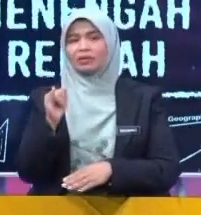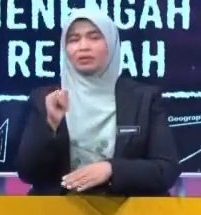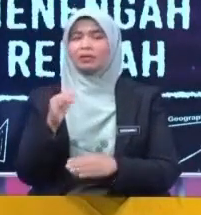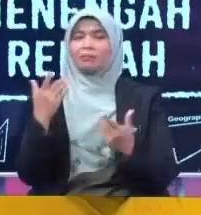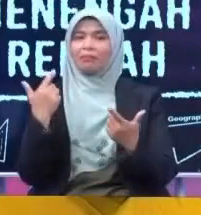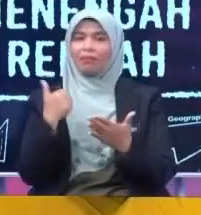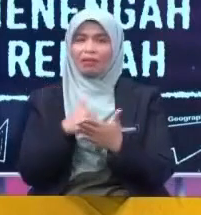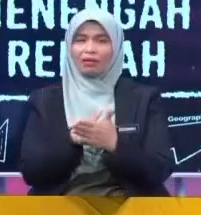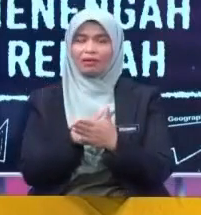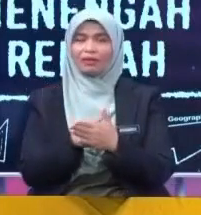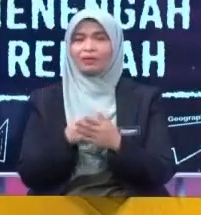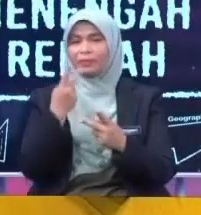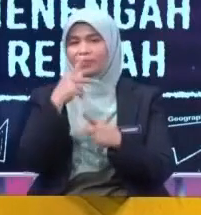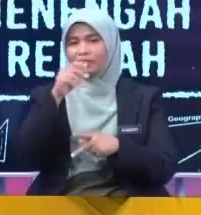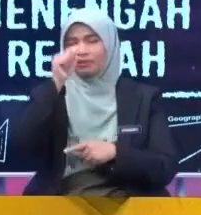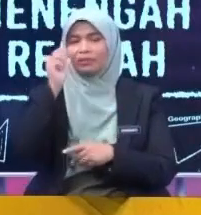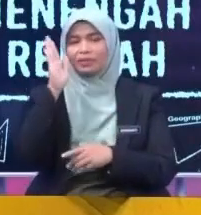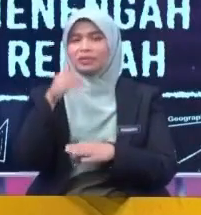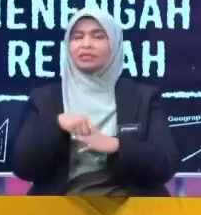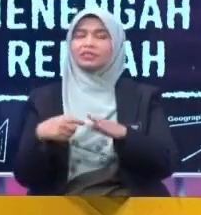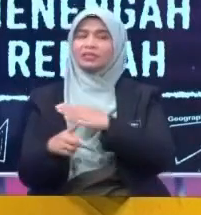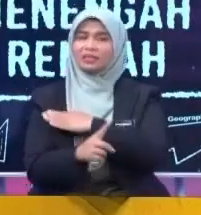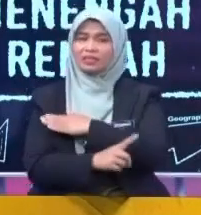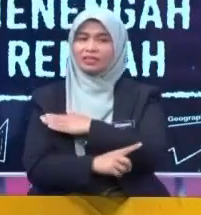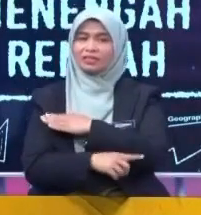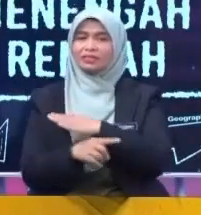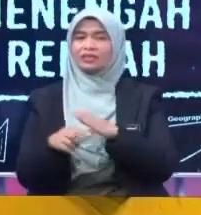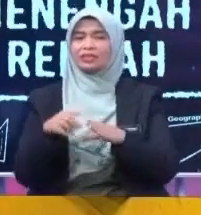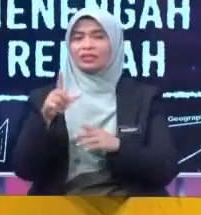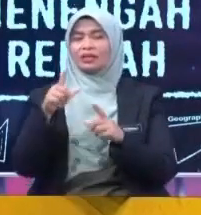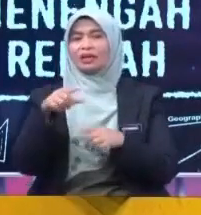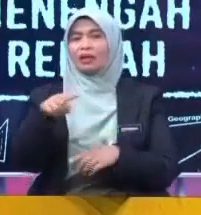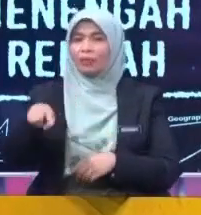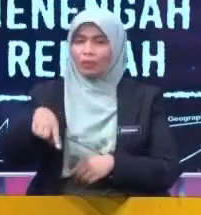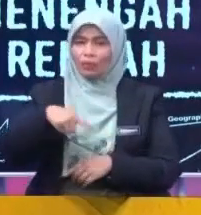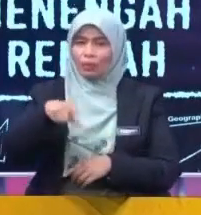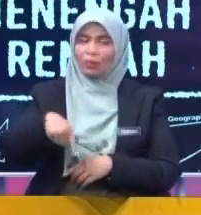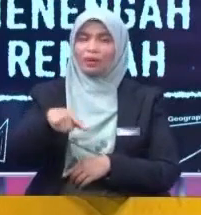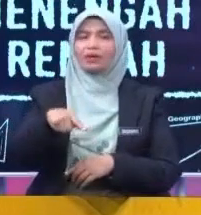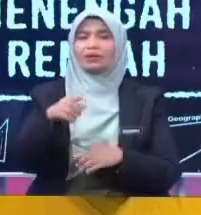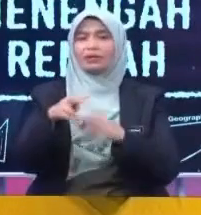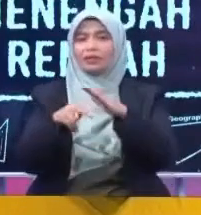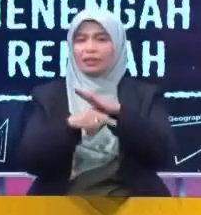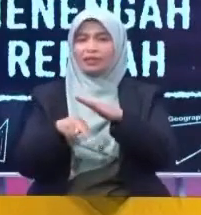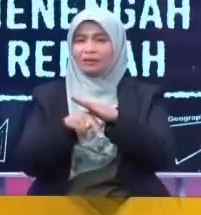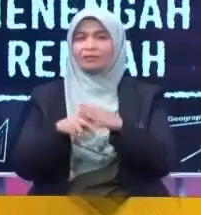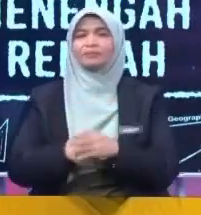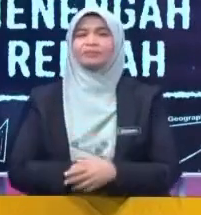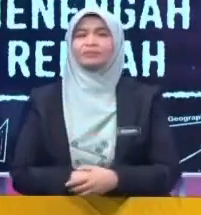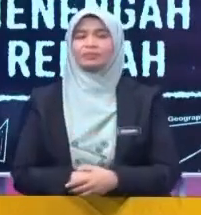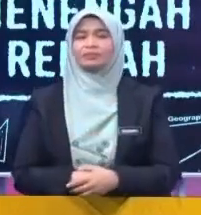melanggar perintah Allah akan diseksalah di dalam lubang neraka. Jadi alam barzah bukan sesuatu yang menakutkan